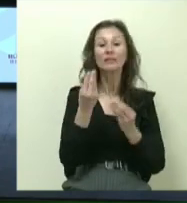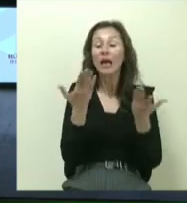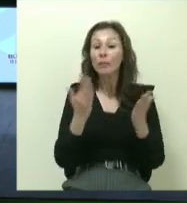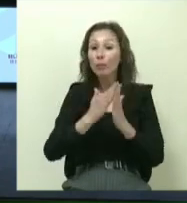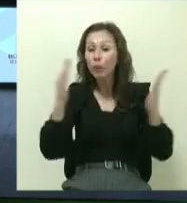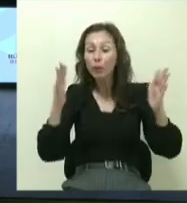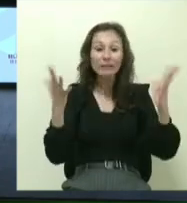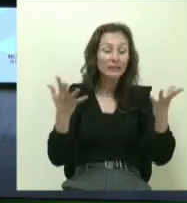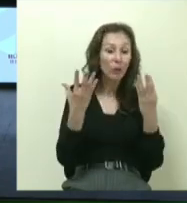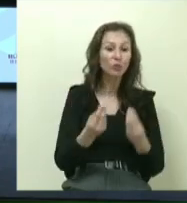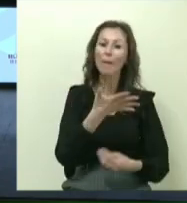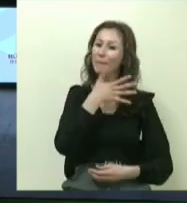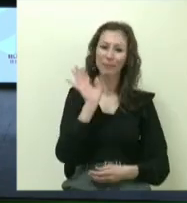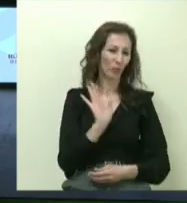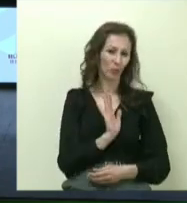büyüklükte